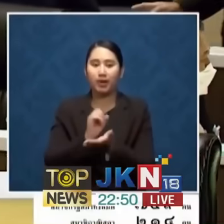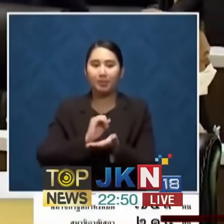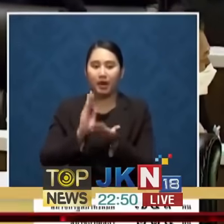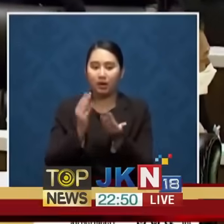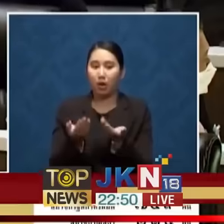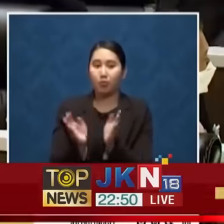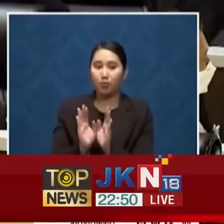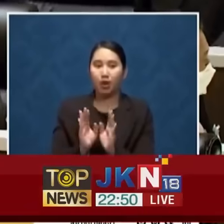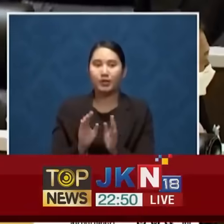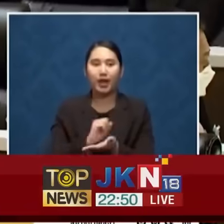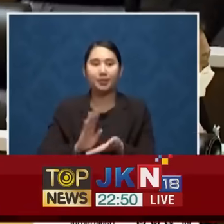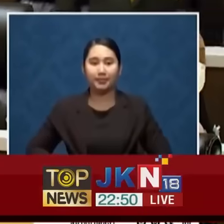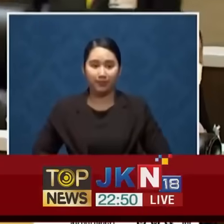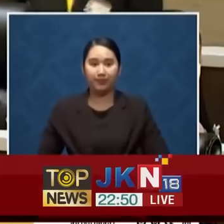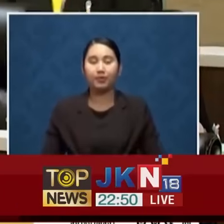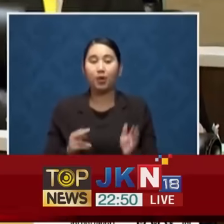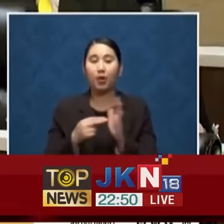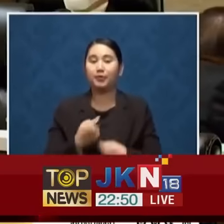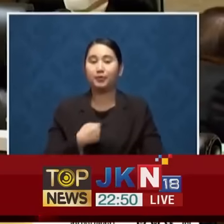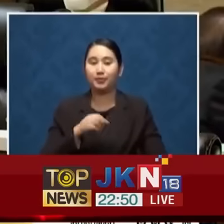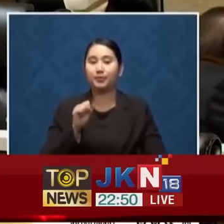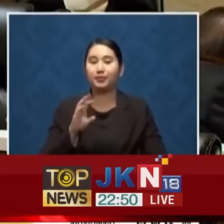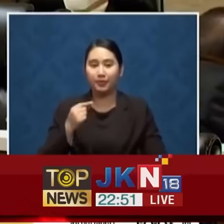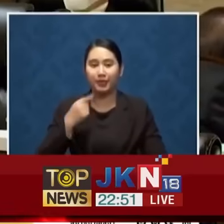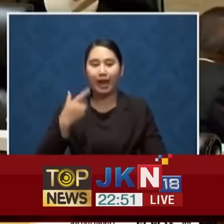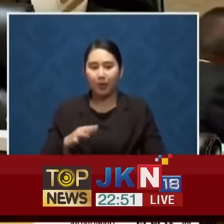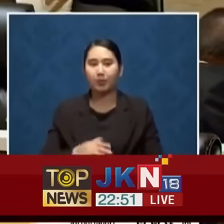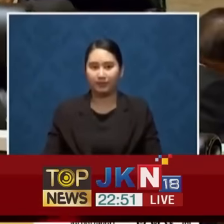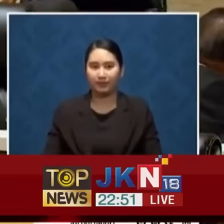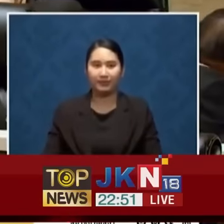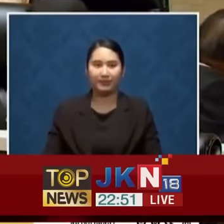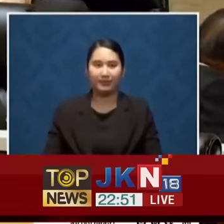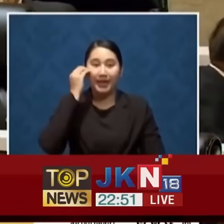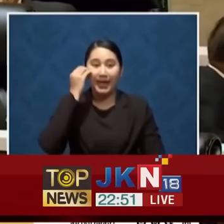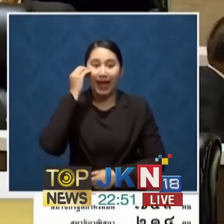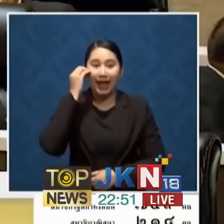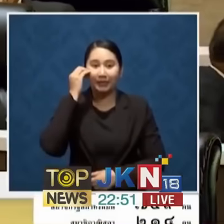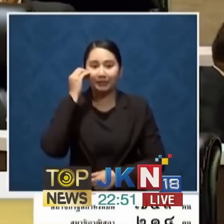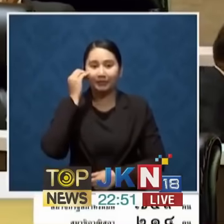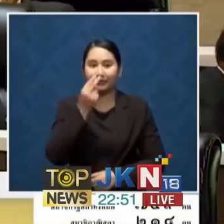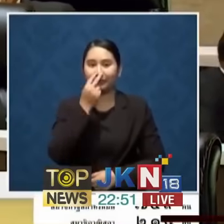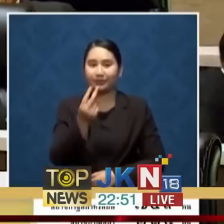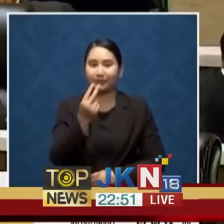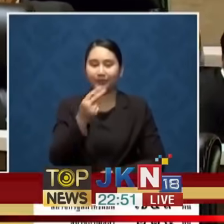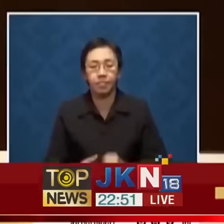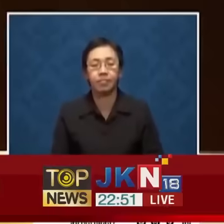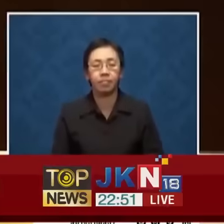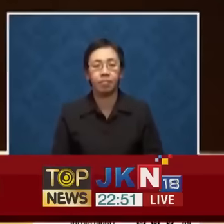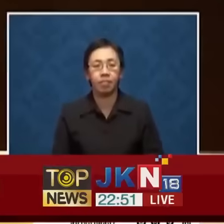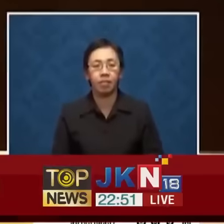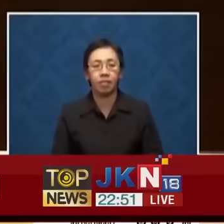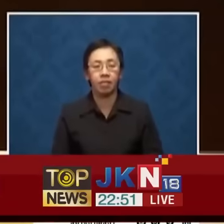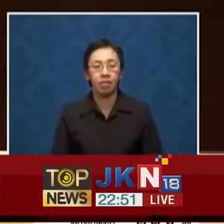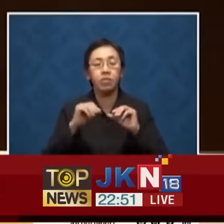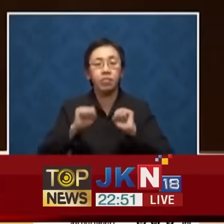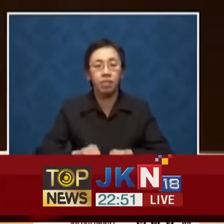อบครัวไปจนถึงสถาบันพระมหากษัตริย์นั้นเป็นสิ่งที่พิจารณาแล้วว่าคุณพิธายังไม่เหมาะสมเป็นนายกรัฐมนตรี มติที่